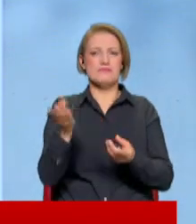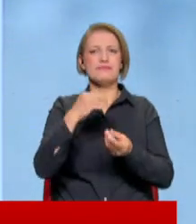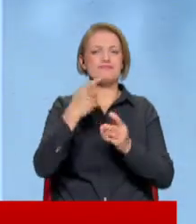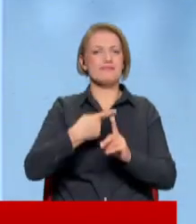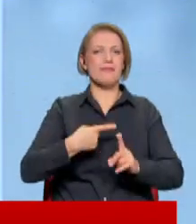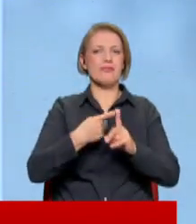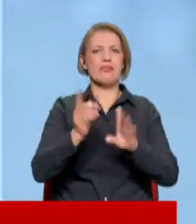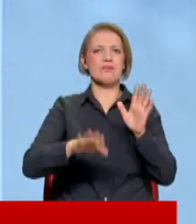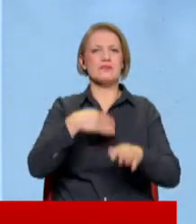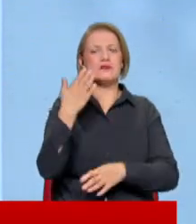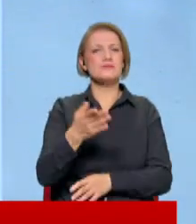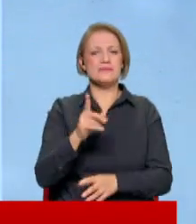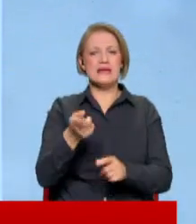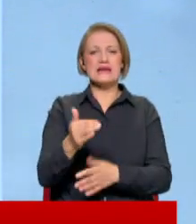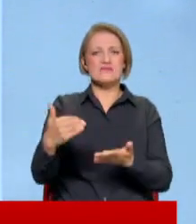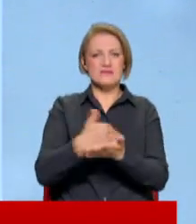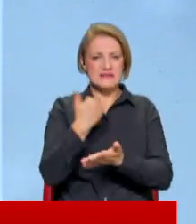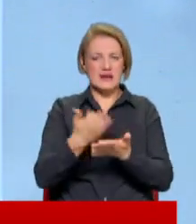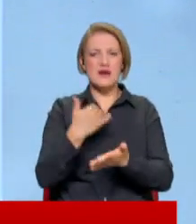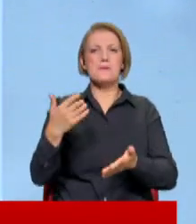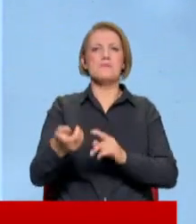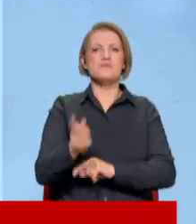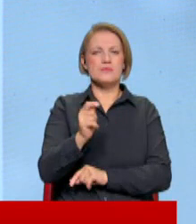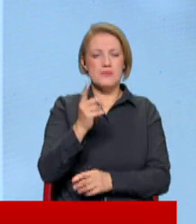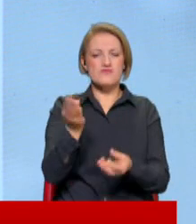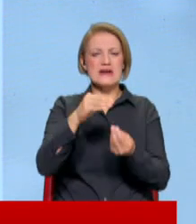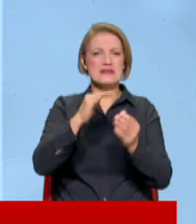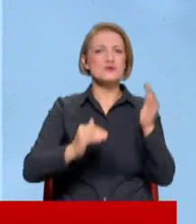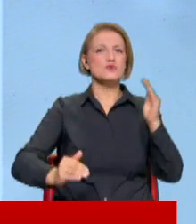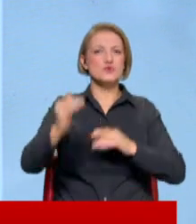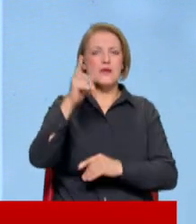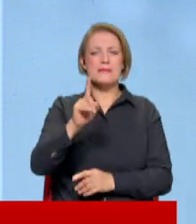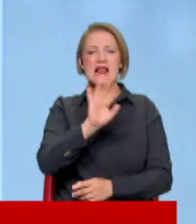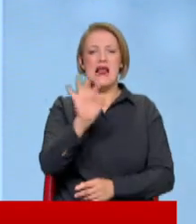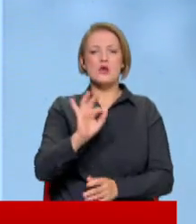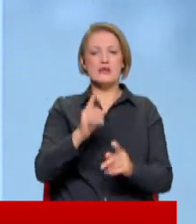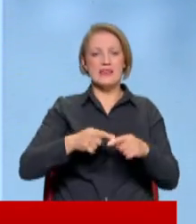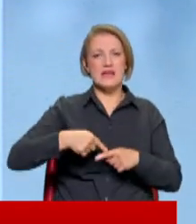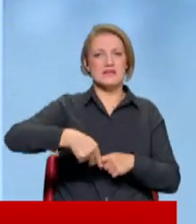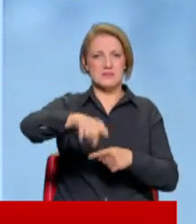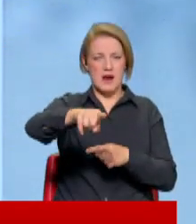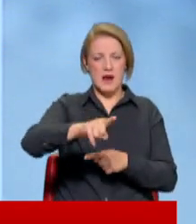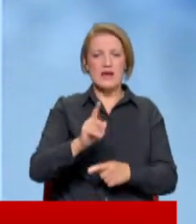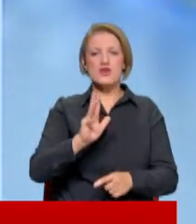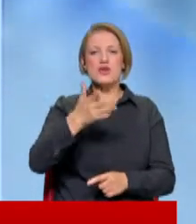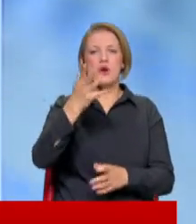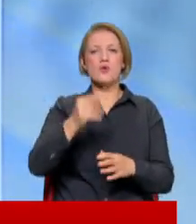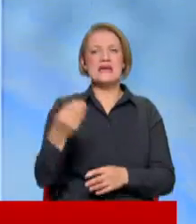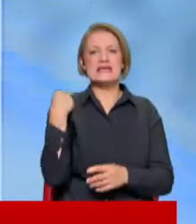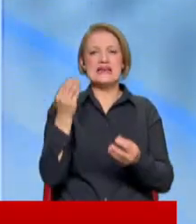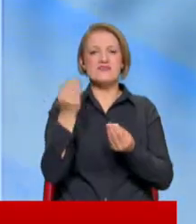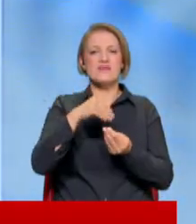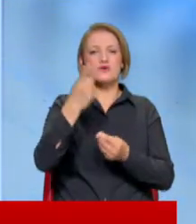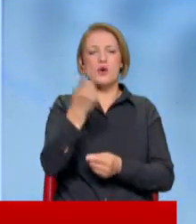Faizdeki artışın ardından da kredi kartı, kredili mevduat faizleri artacak. 1 Eylül'den itibaren geçerli olacak yeni